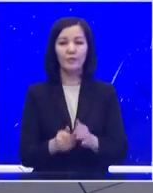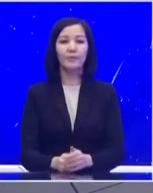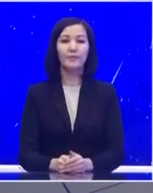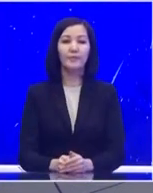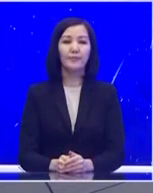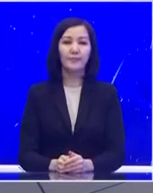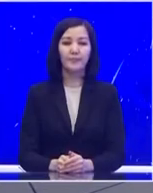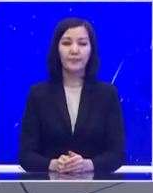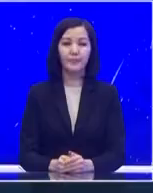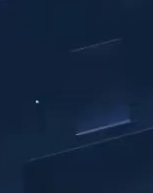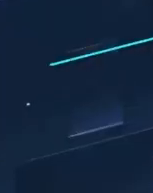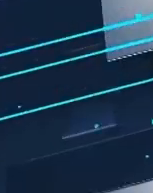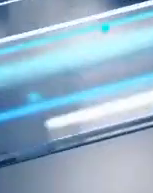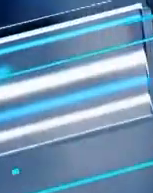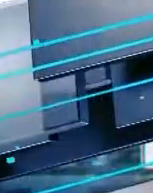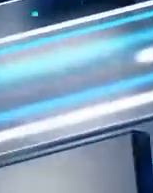көретіндеріңіз.